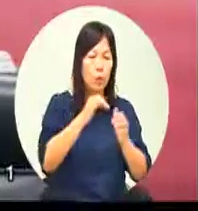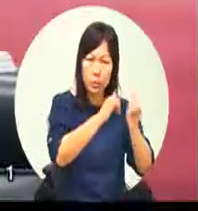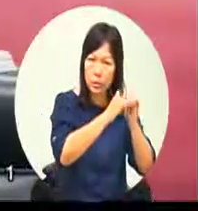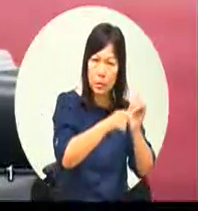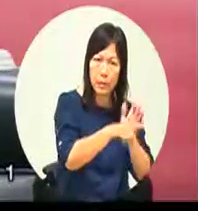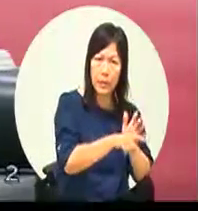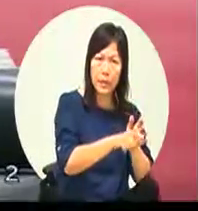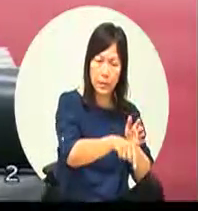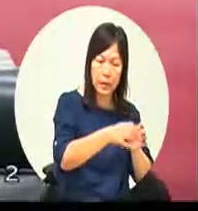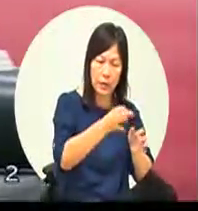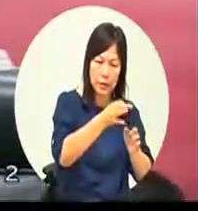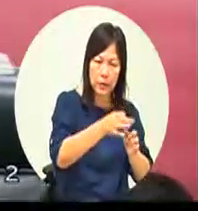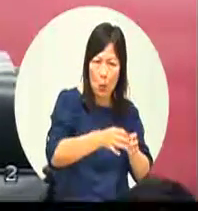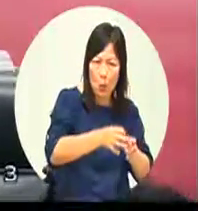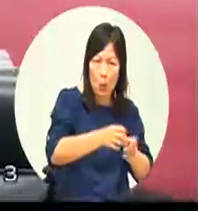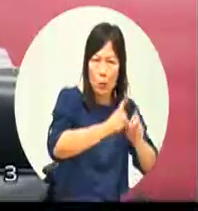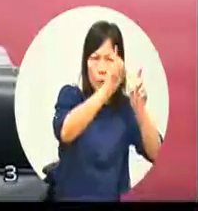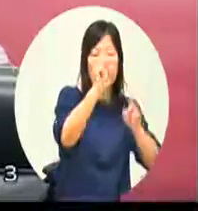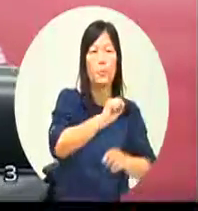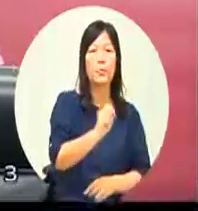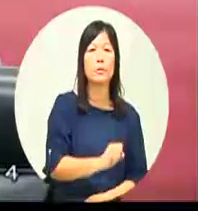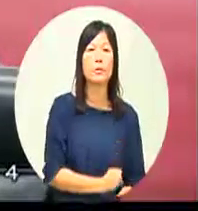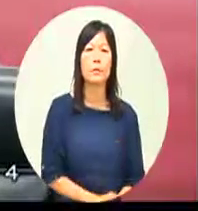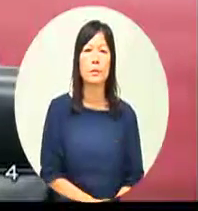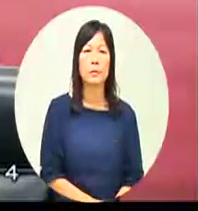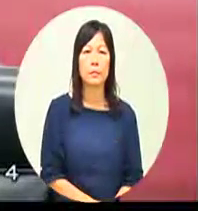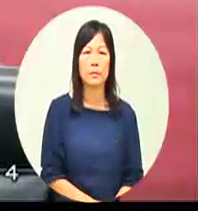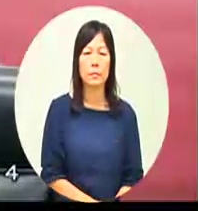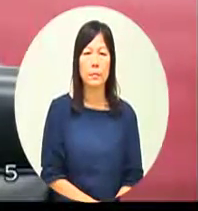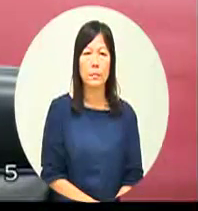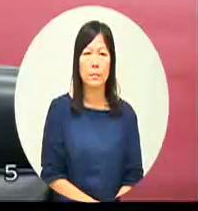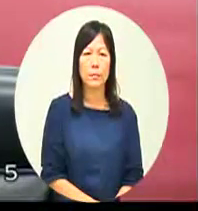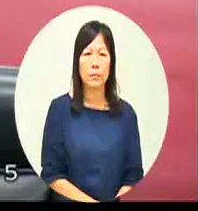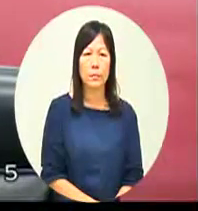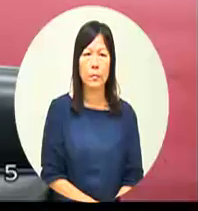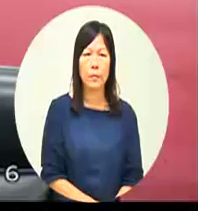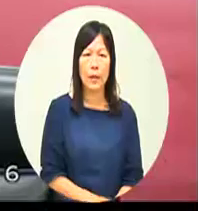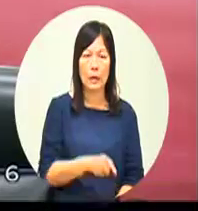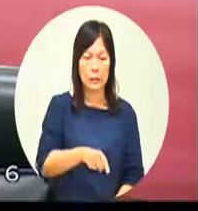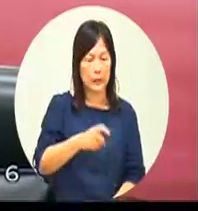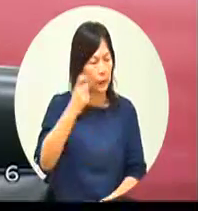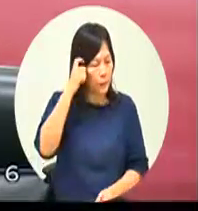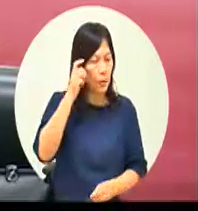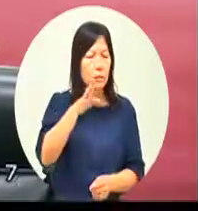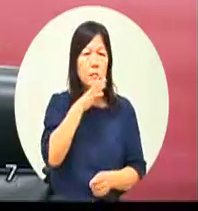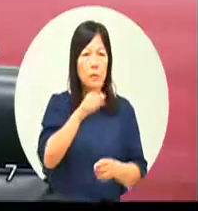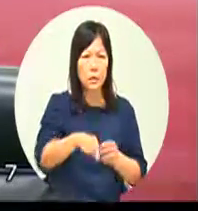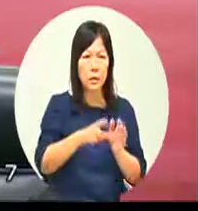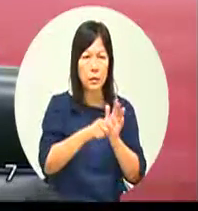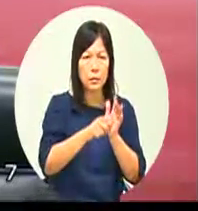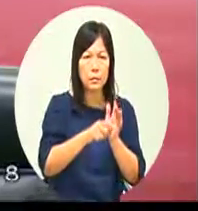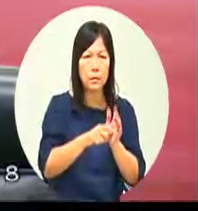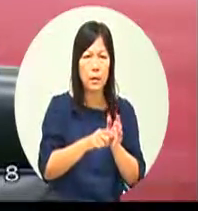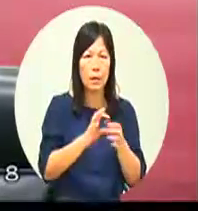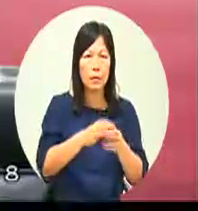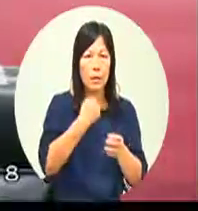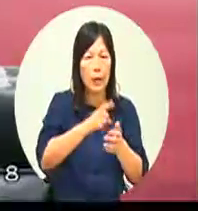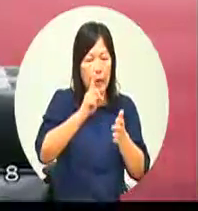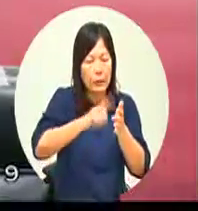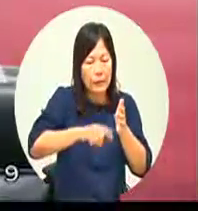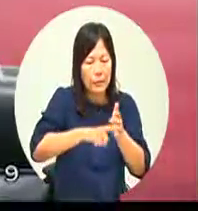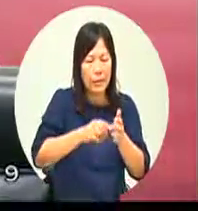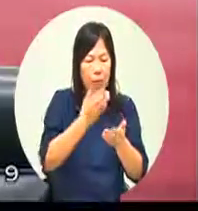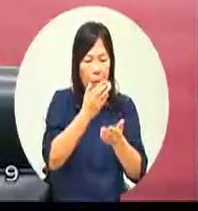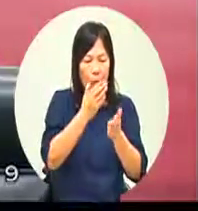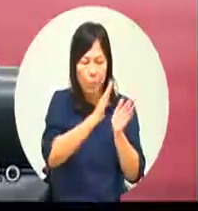用那样的价格去收。所以我在想这个部分，我认为这个时候轻轻简简单单要这样处理